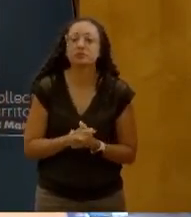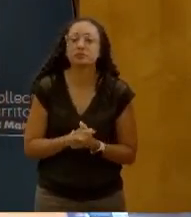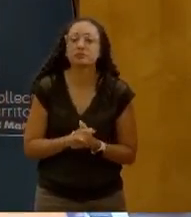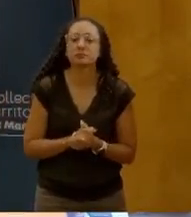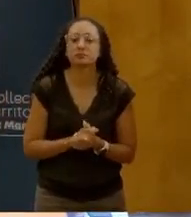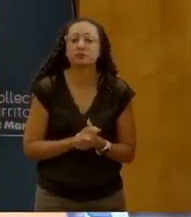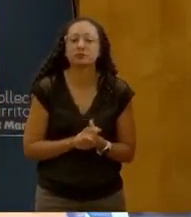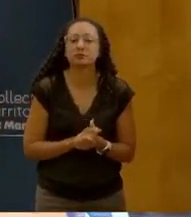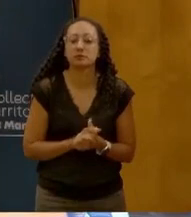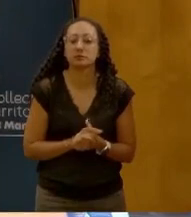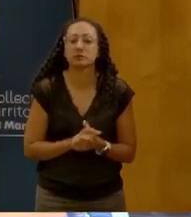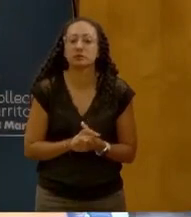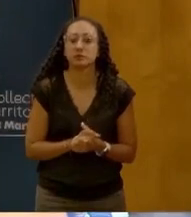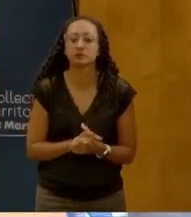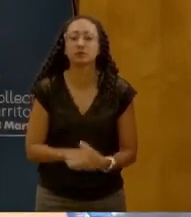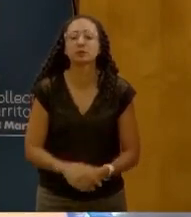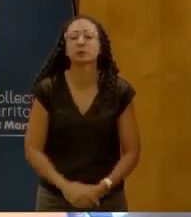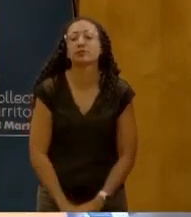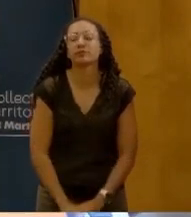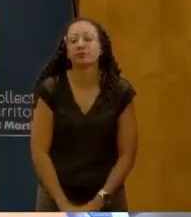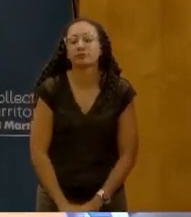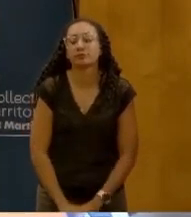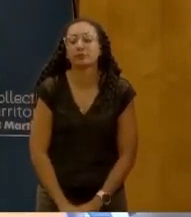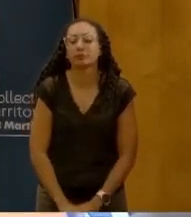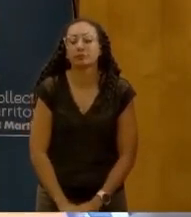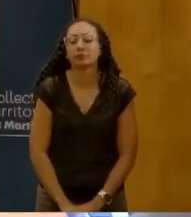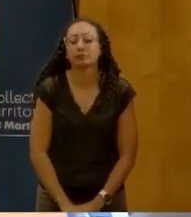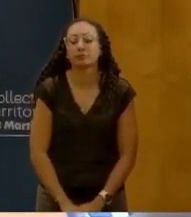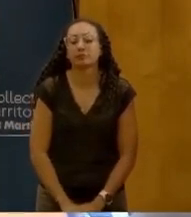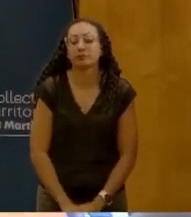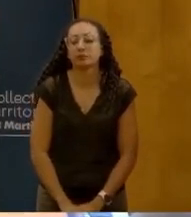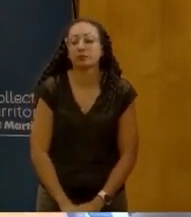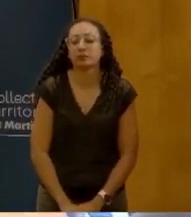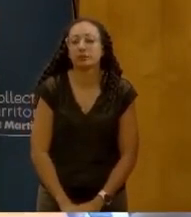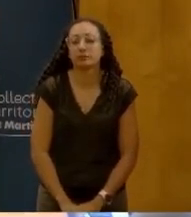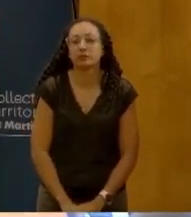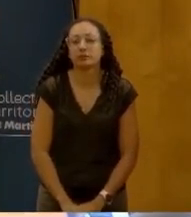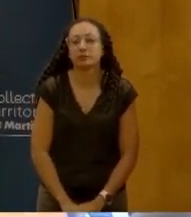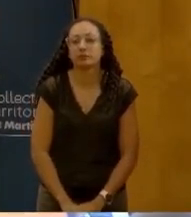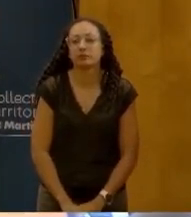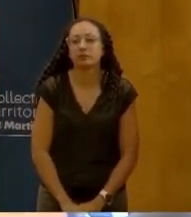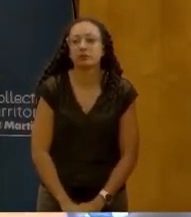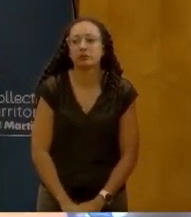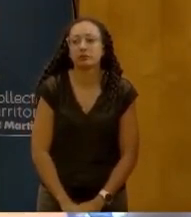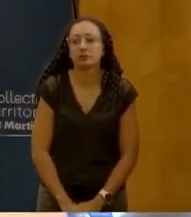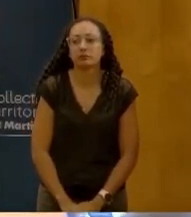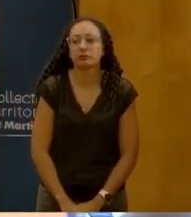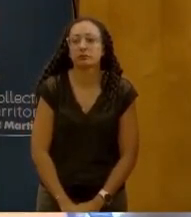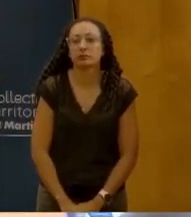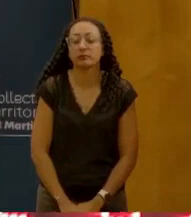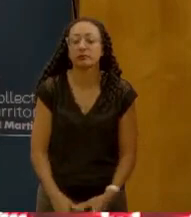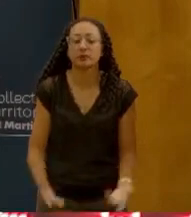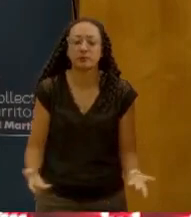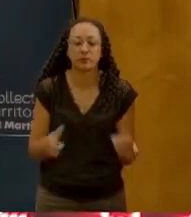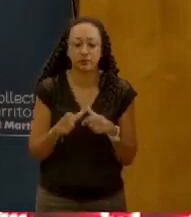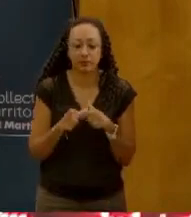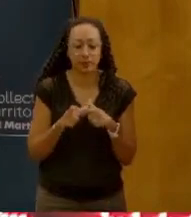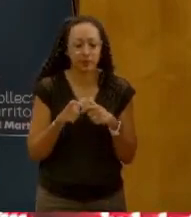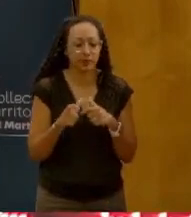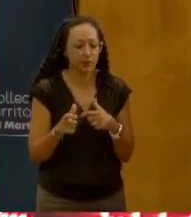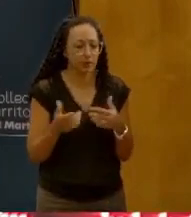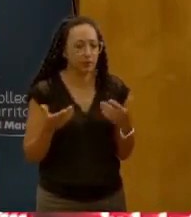l'amendement que je propose. Bon, collègue. Et tu y souscris. Merci. Si vous entreprenez, enfin, je dis ça comme